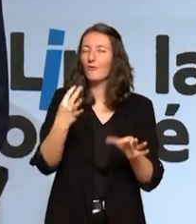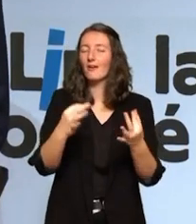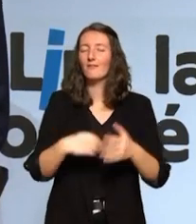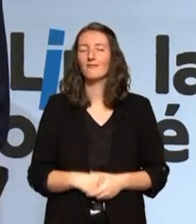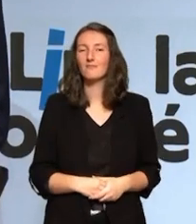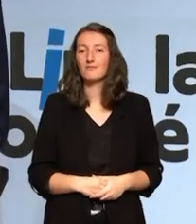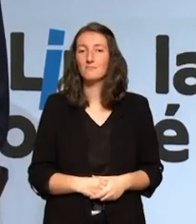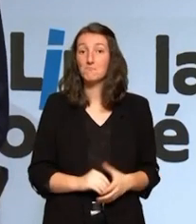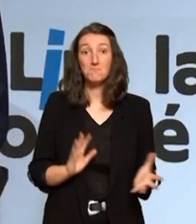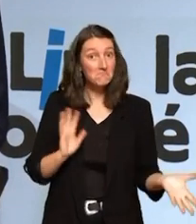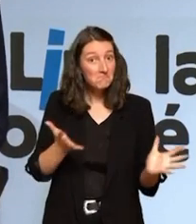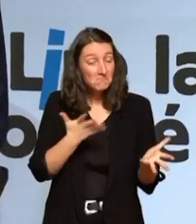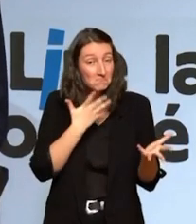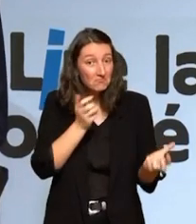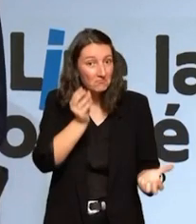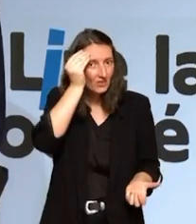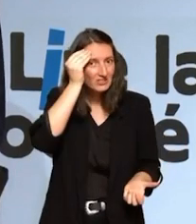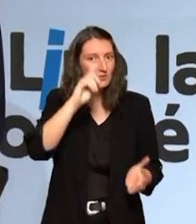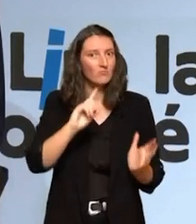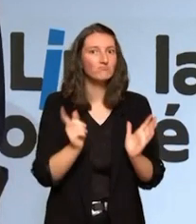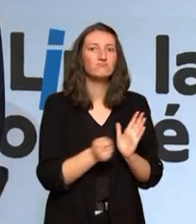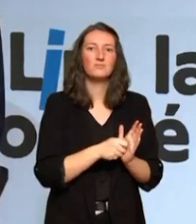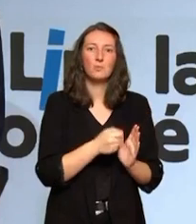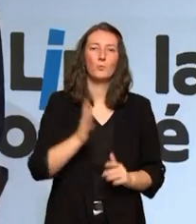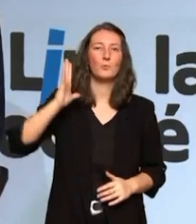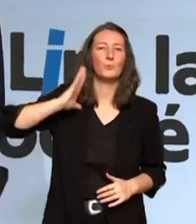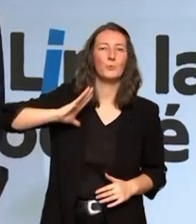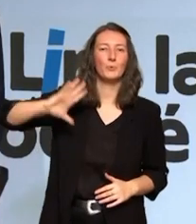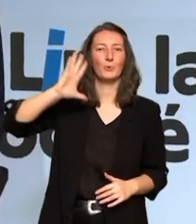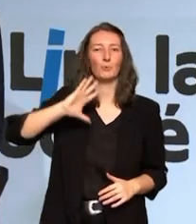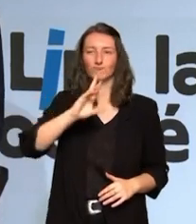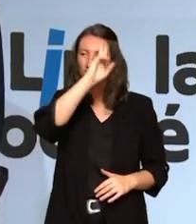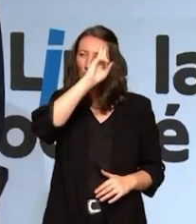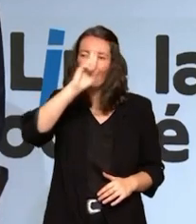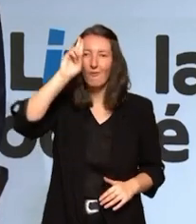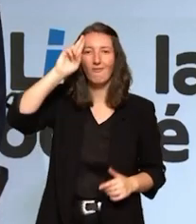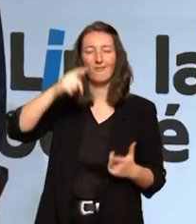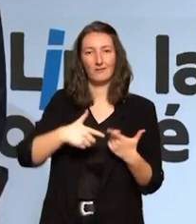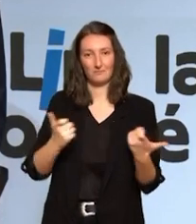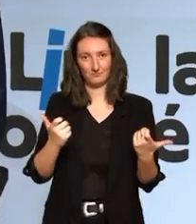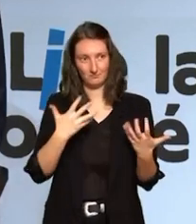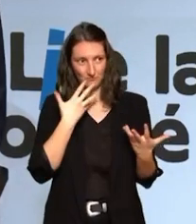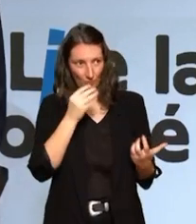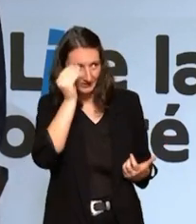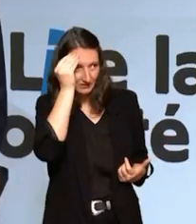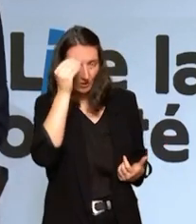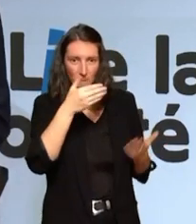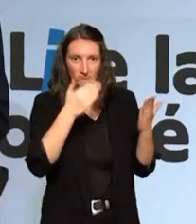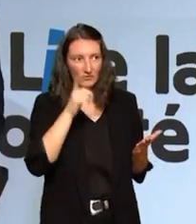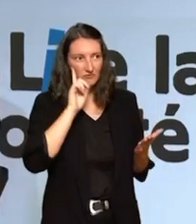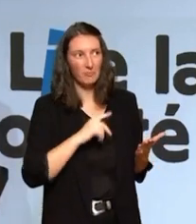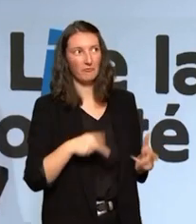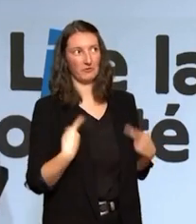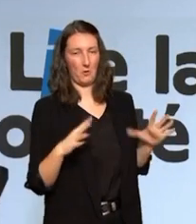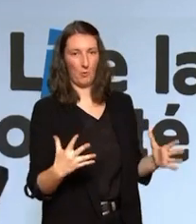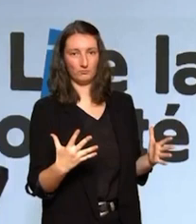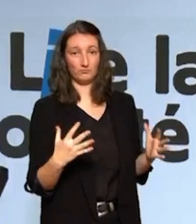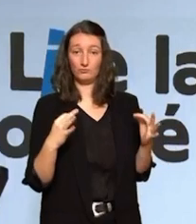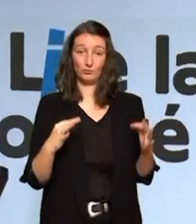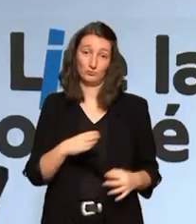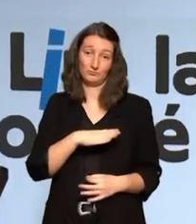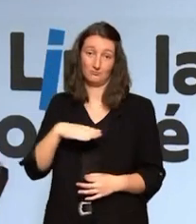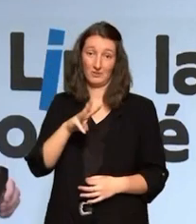vie d'une femme à l'époque victorienne, lisez les romans de Virginia Woolf. Si vous voulez savoir comment est-ce que l'on vit